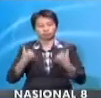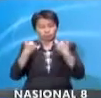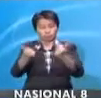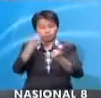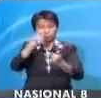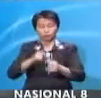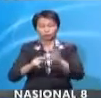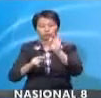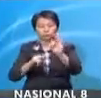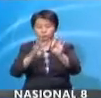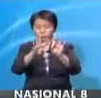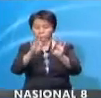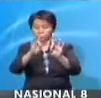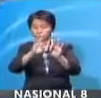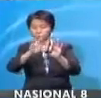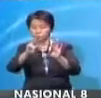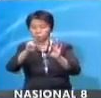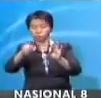bagi